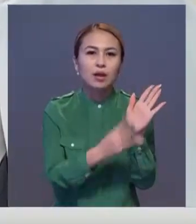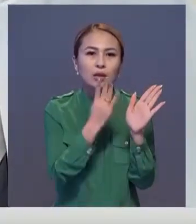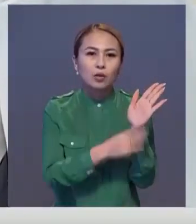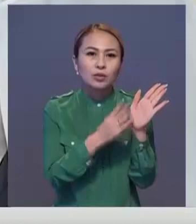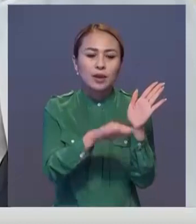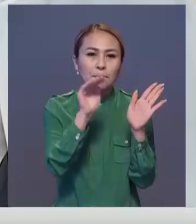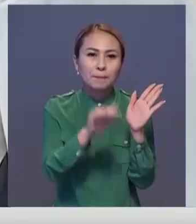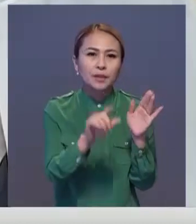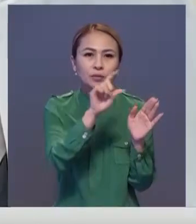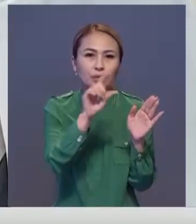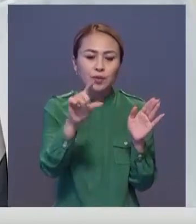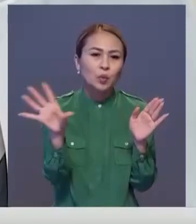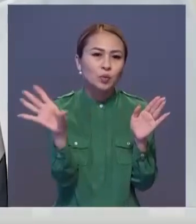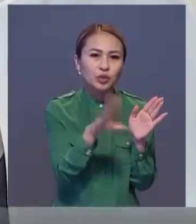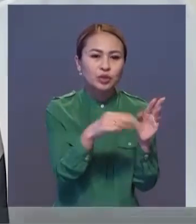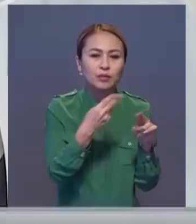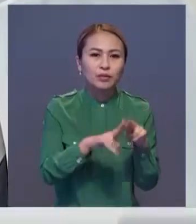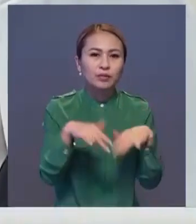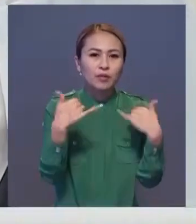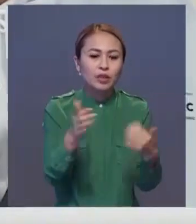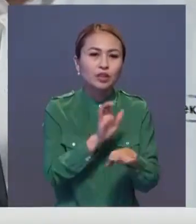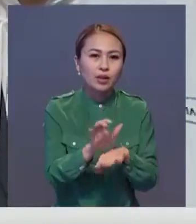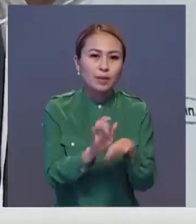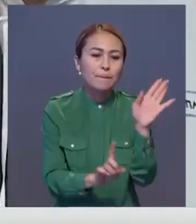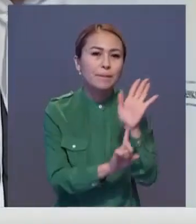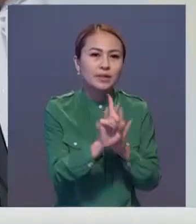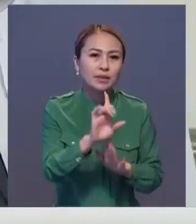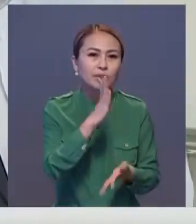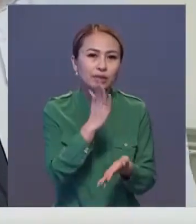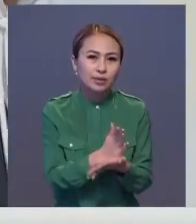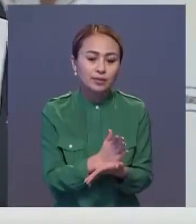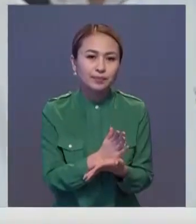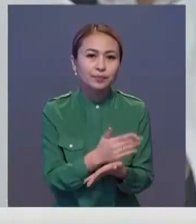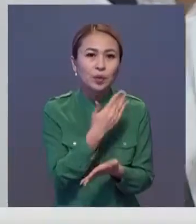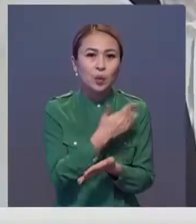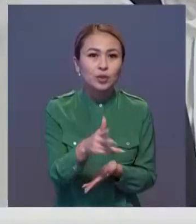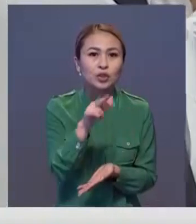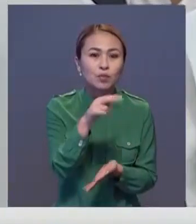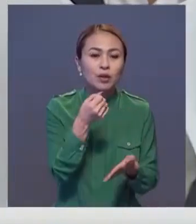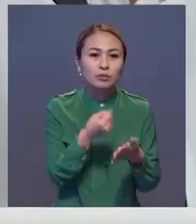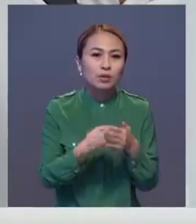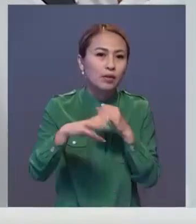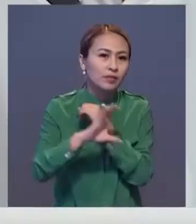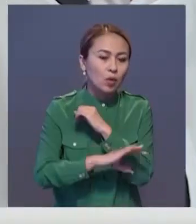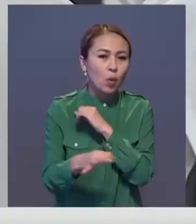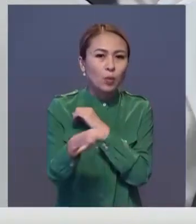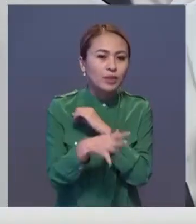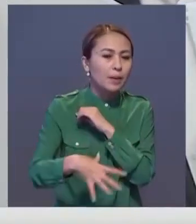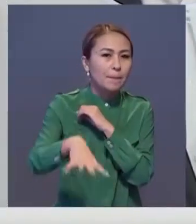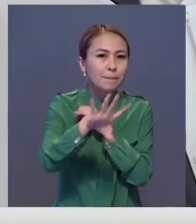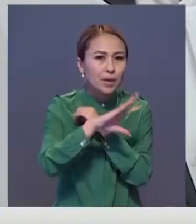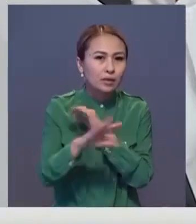90 мың дозасы осы жерде мына бүгін шығарылып баставатыр. Осы жұманың аяғына шейін бүкіл облыстардың бәріне